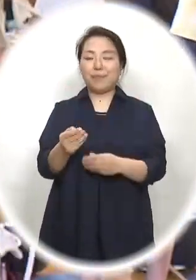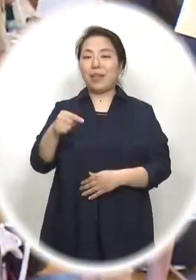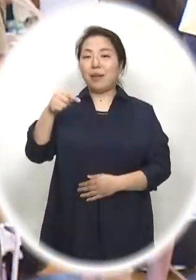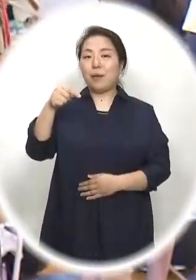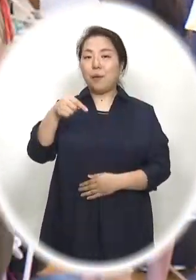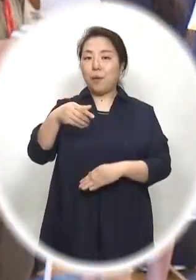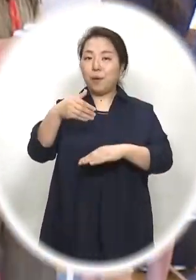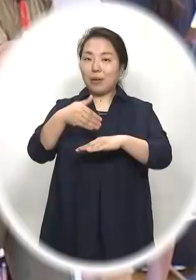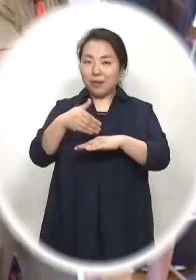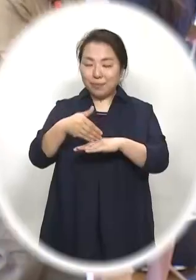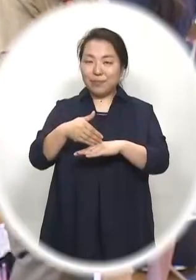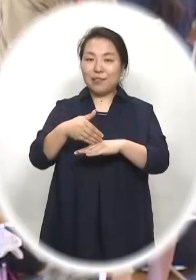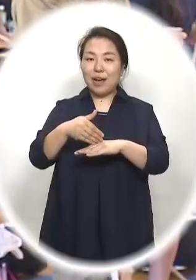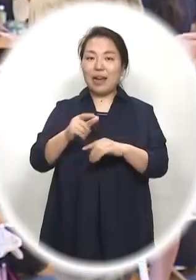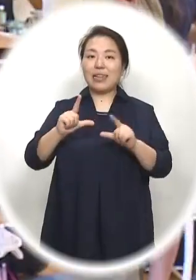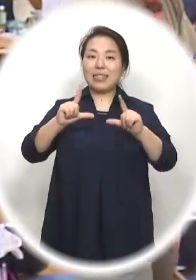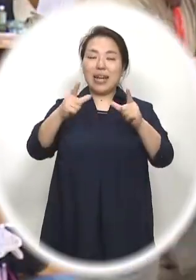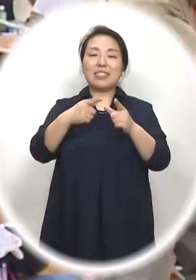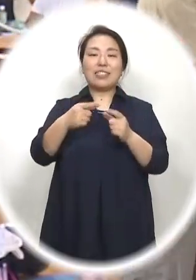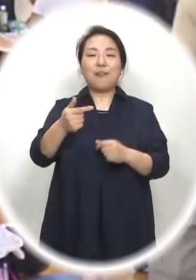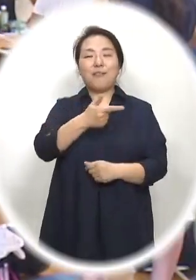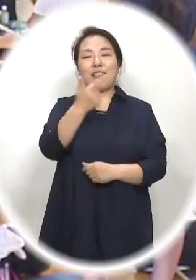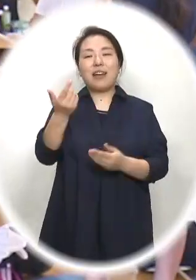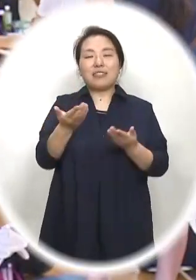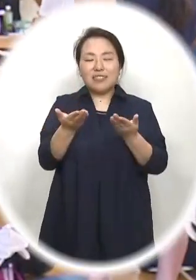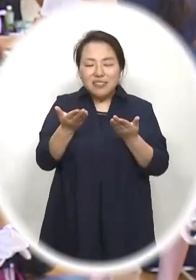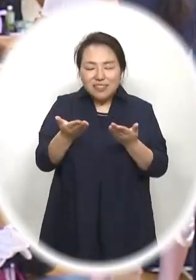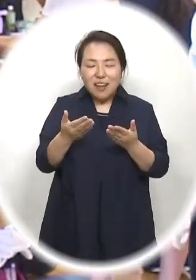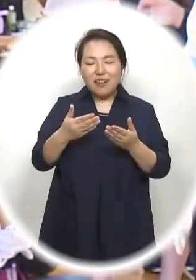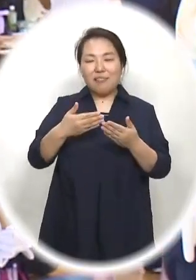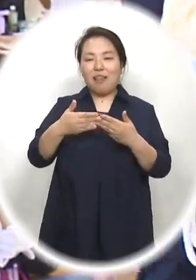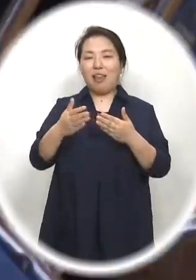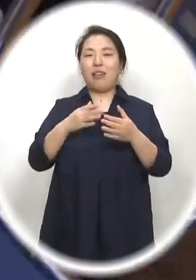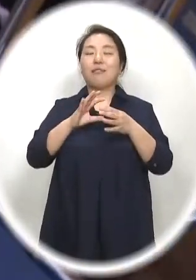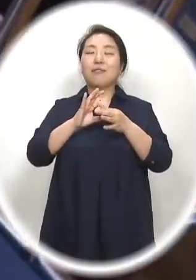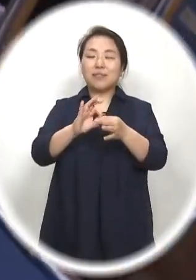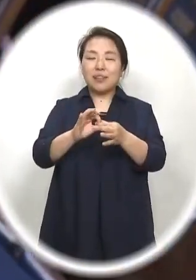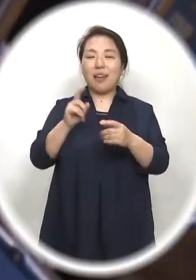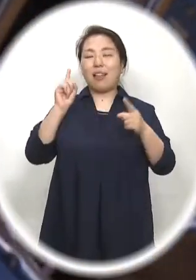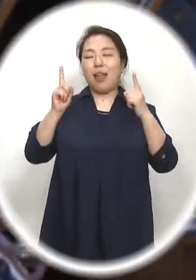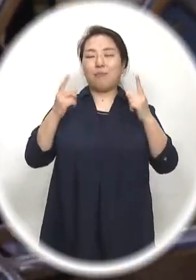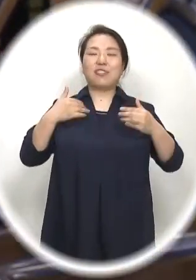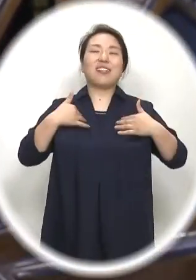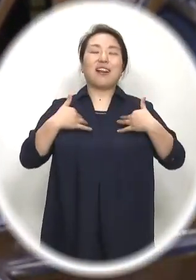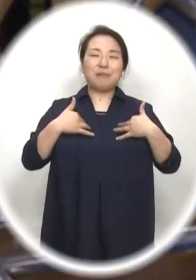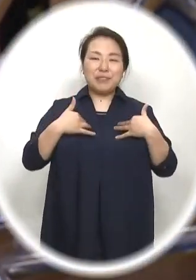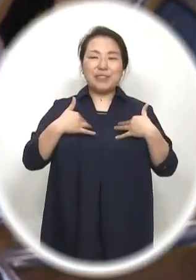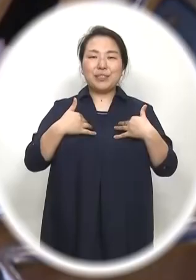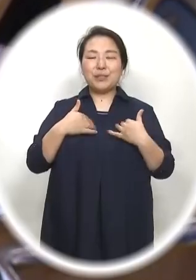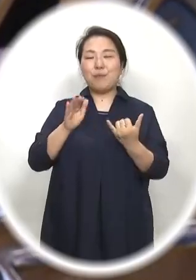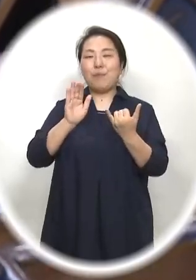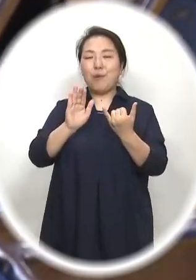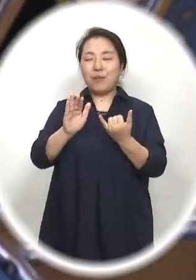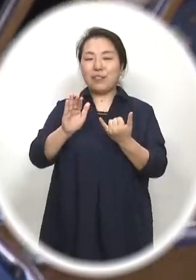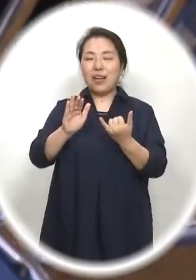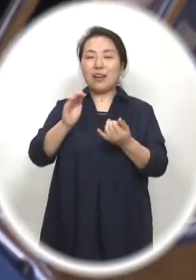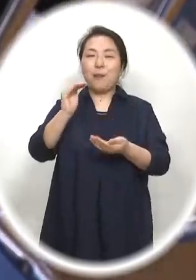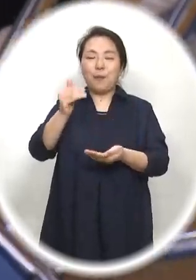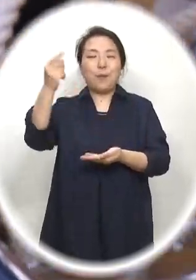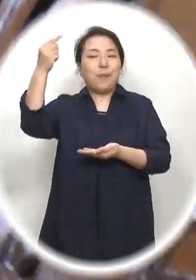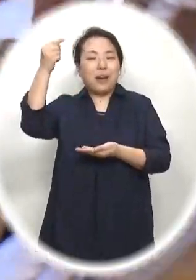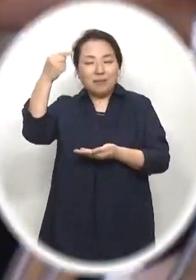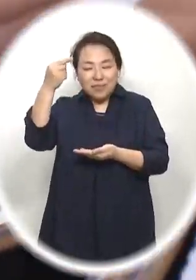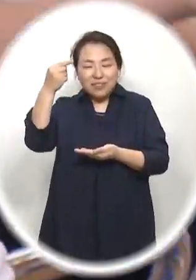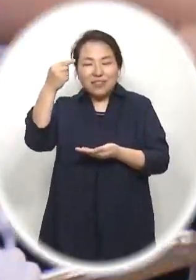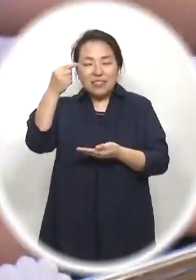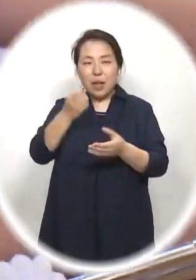この防災サマーキャンプは東日本大震災の教訓を踏まえ、ゲームで楽しく防災について学びながら